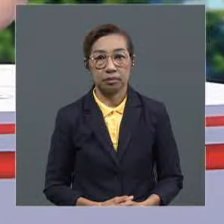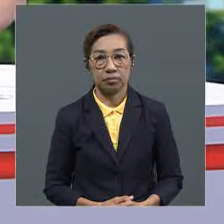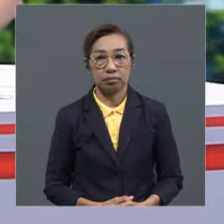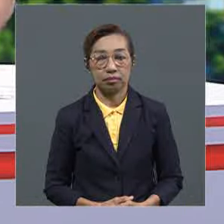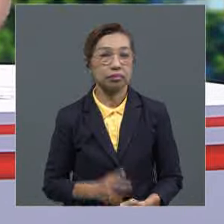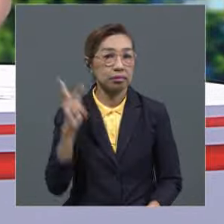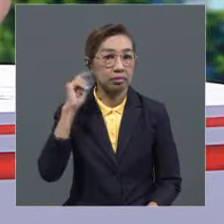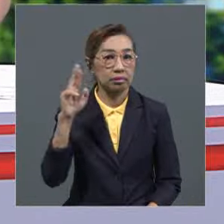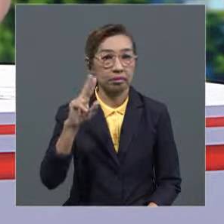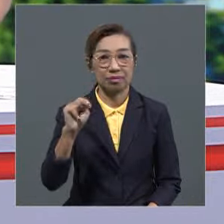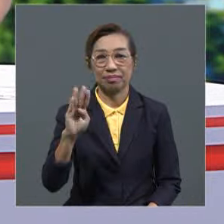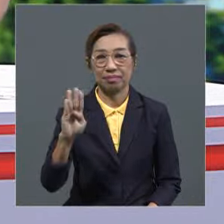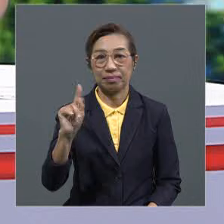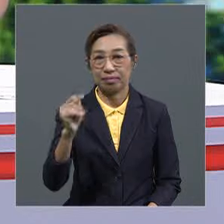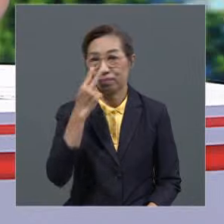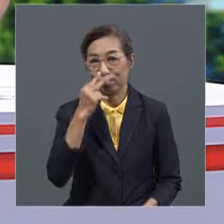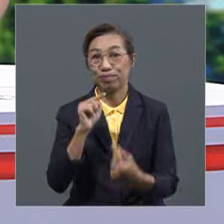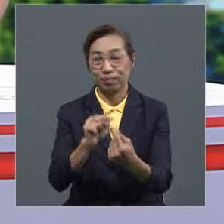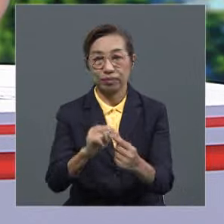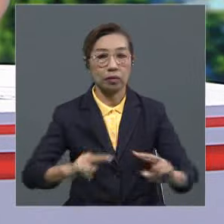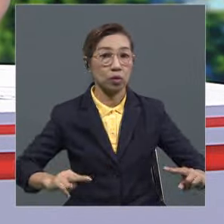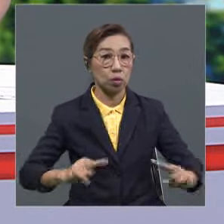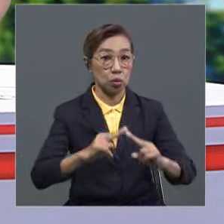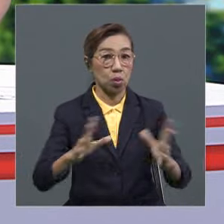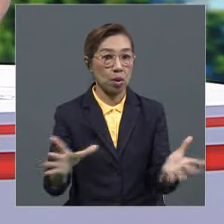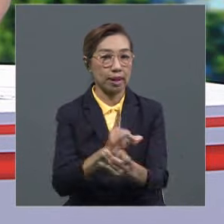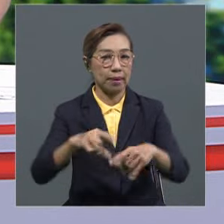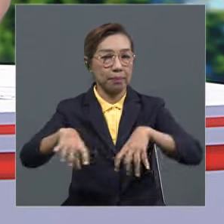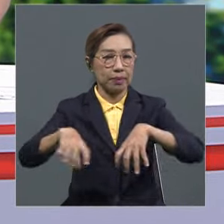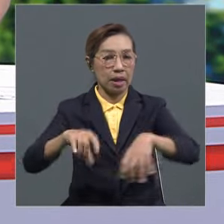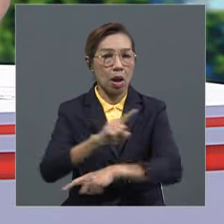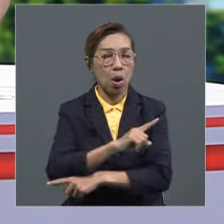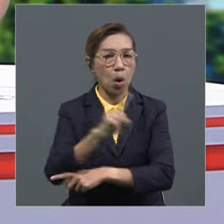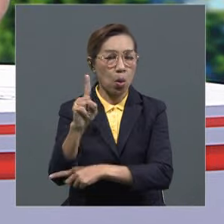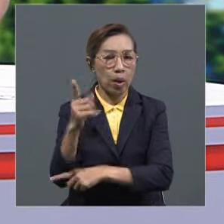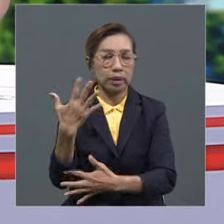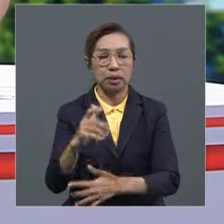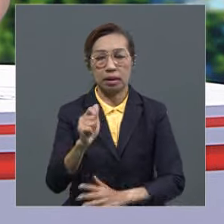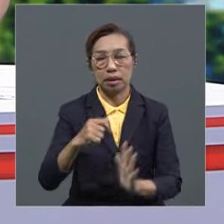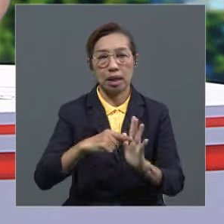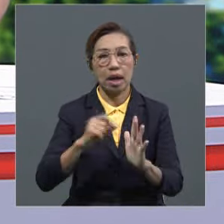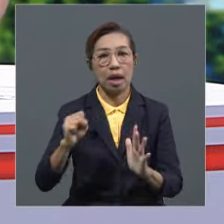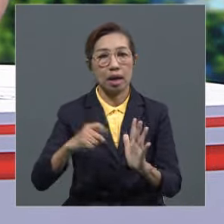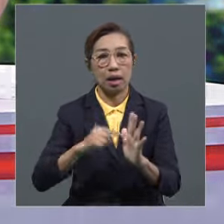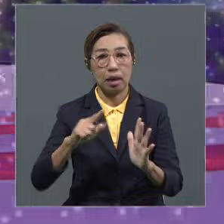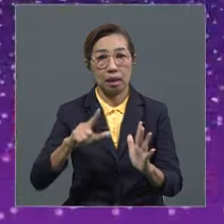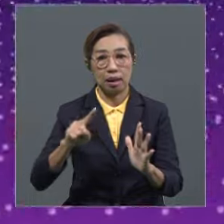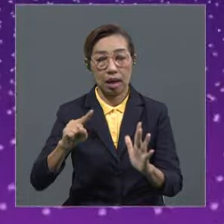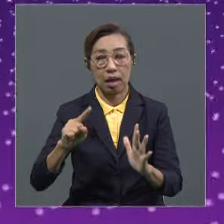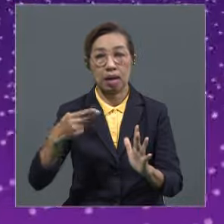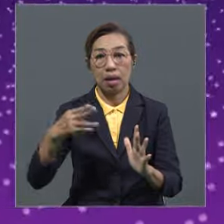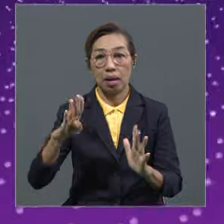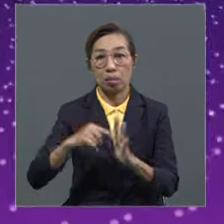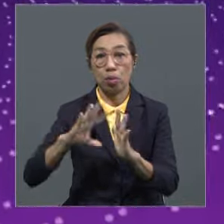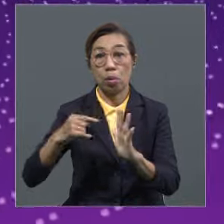กลับมาติดตามข่าวเที่ยง NVT กันต่อนะคะกระทรวงวัฒนธรรมเตรียมจัดงานวันอาสาฬหบูชาทั่วประเทศเชิญชวนพุทธศาสนิกชนลดละ